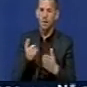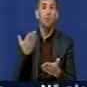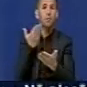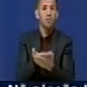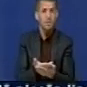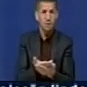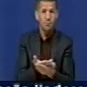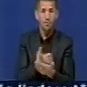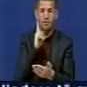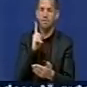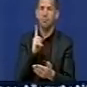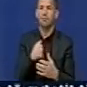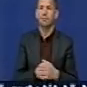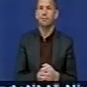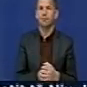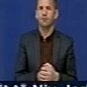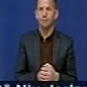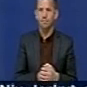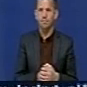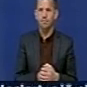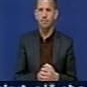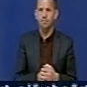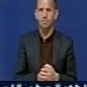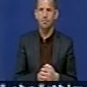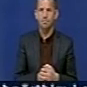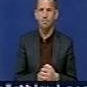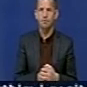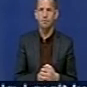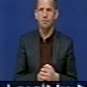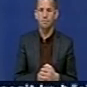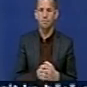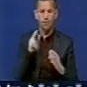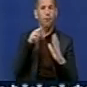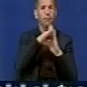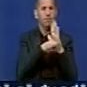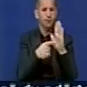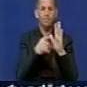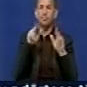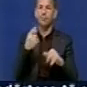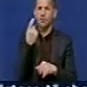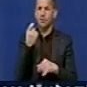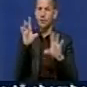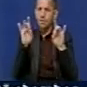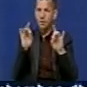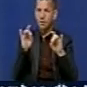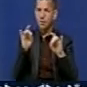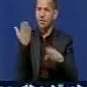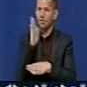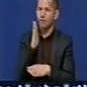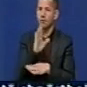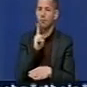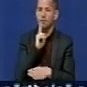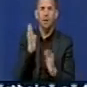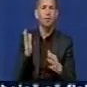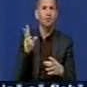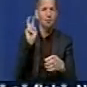zgjedhur nga kryetarët. Se kemi në listat e partive kemi ka 110 deputet, të cilët nuk kanë mund të mrrinë